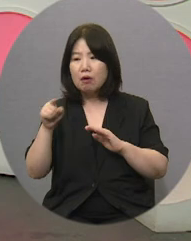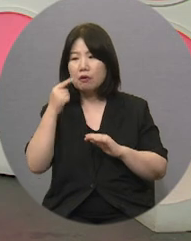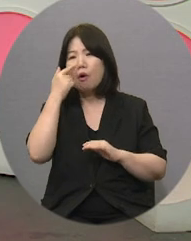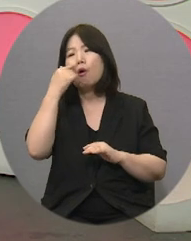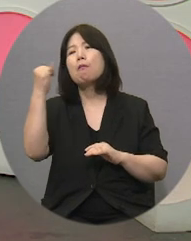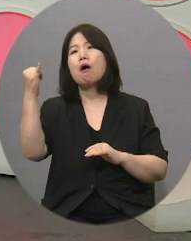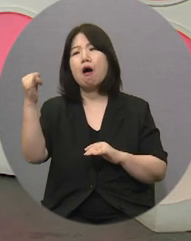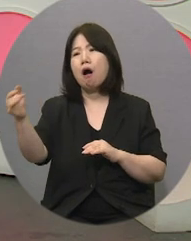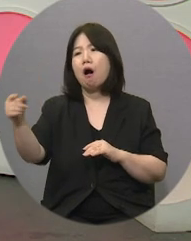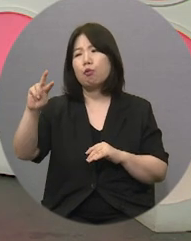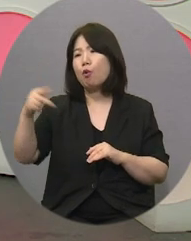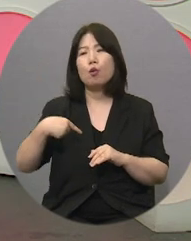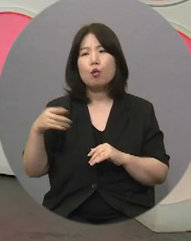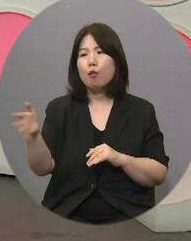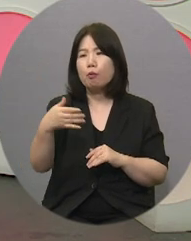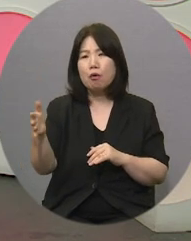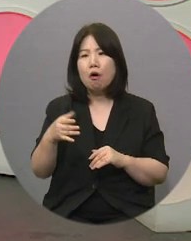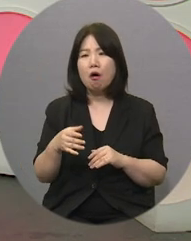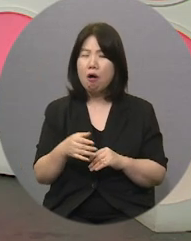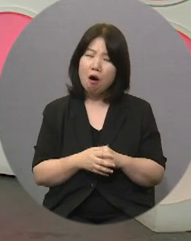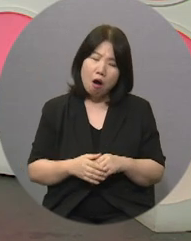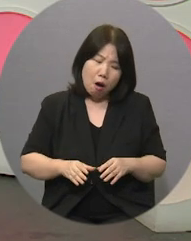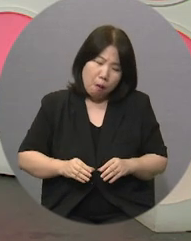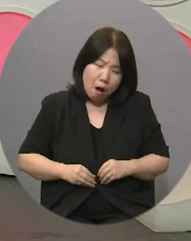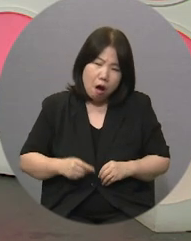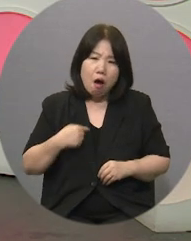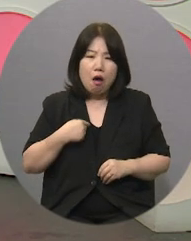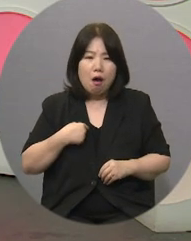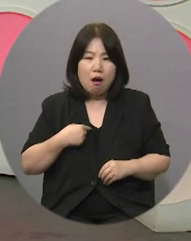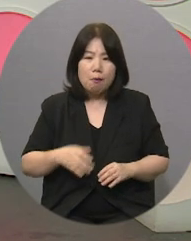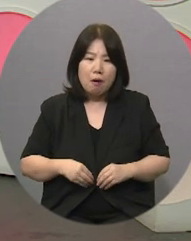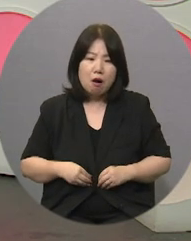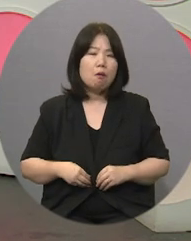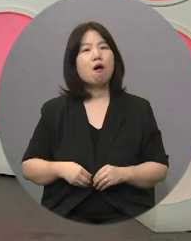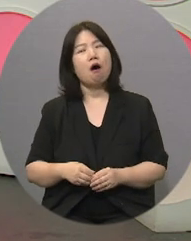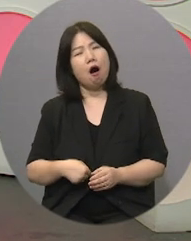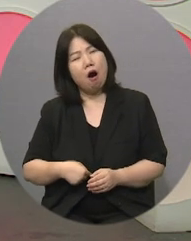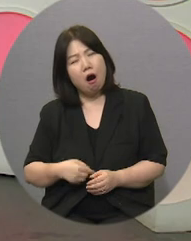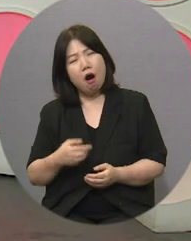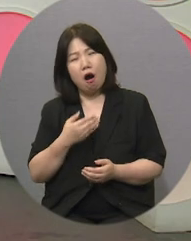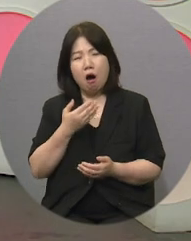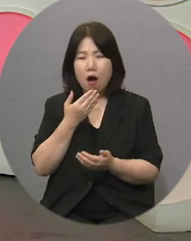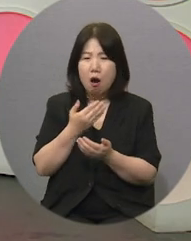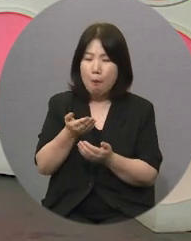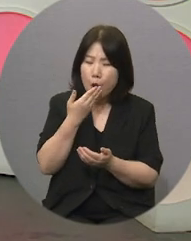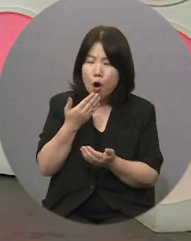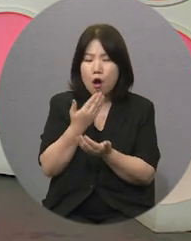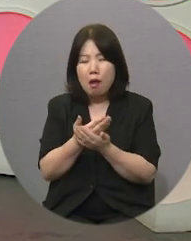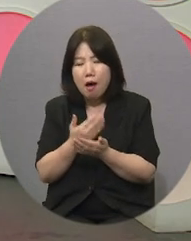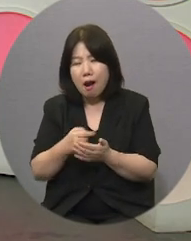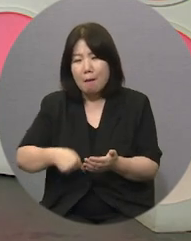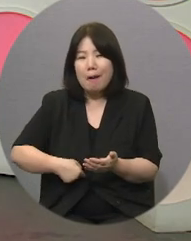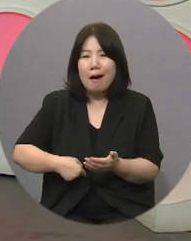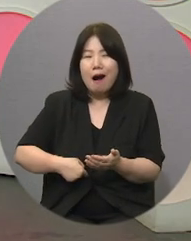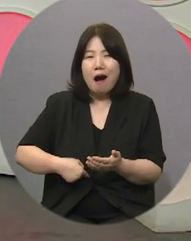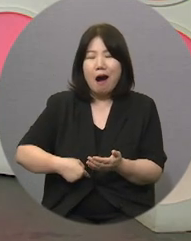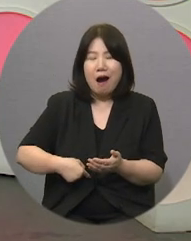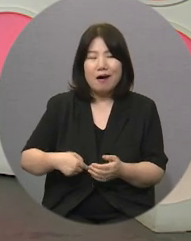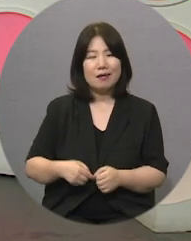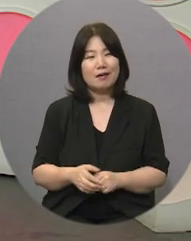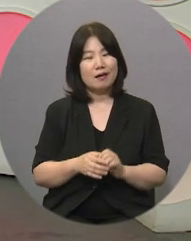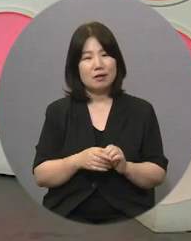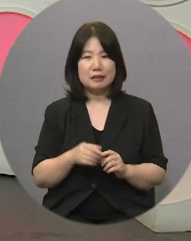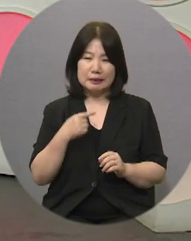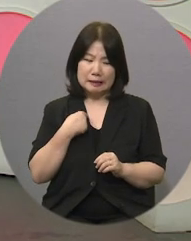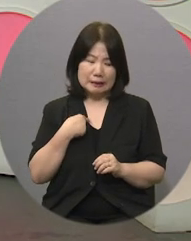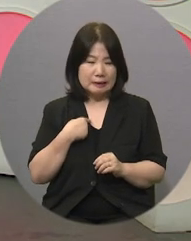돌아올 기미가 보이지 않았고 배꼽시계는 자꾸 먹을 것을 달라고 울었습니다.